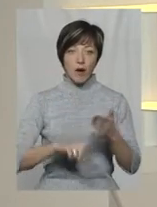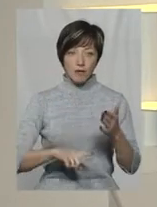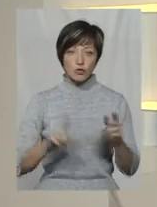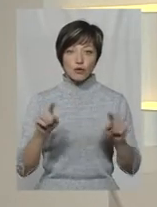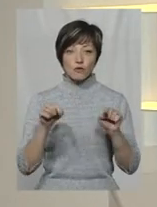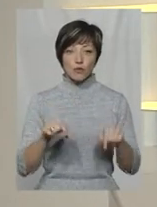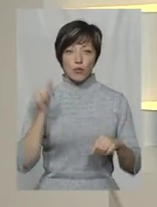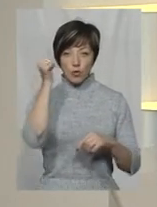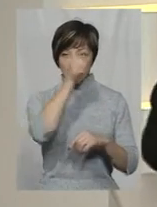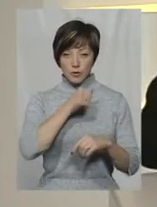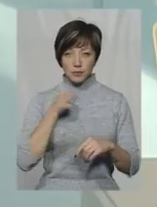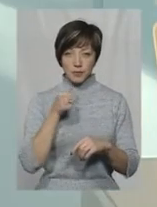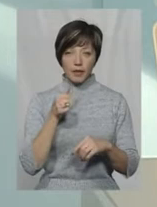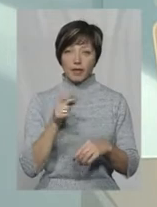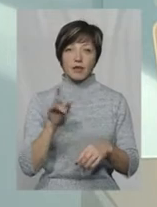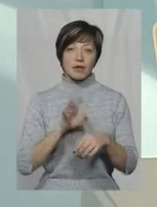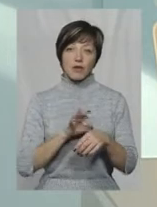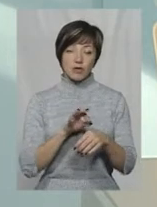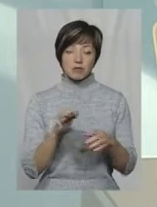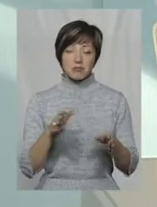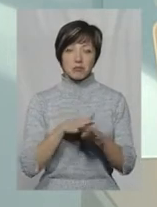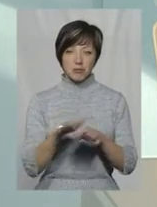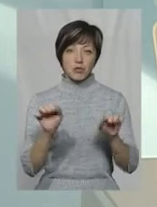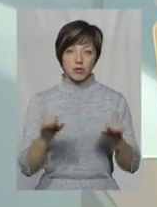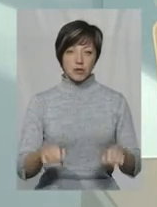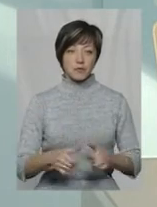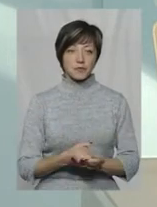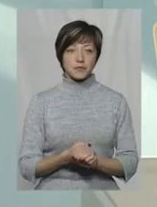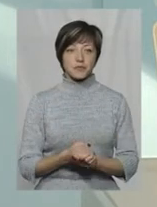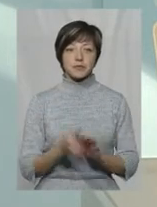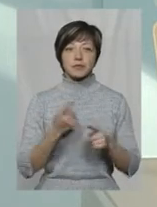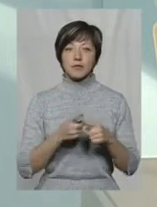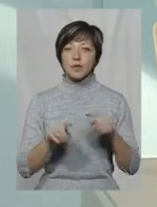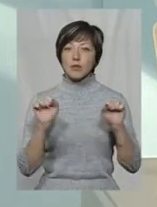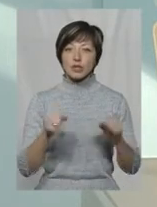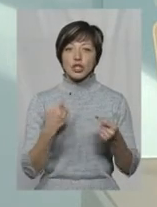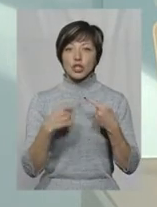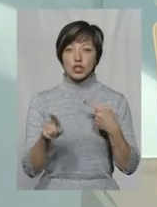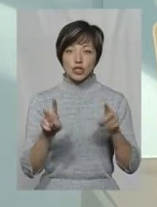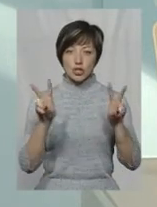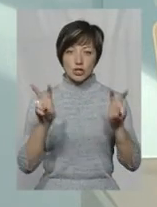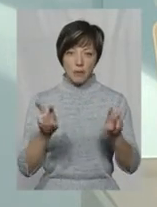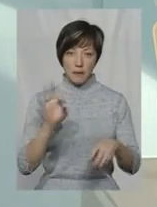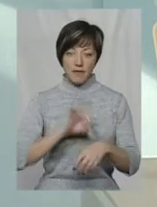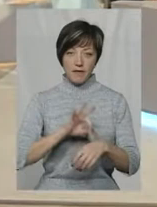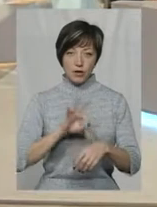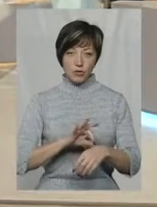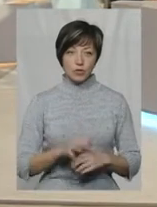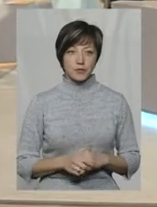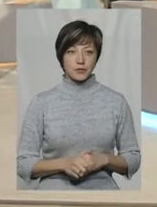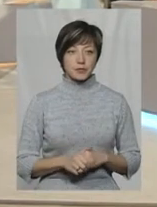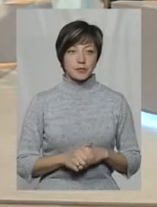що в цьому році вона не захворіє. Цілком вірно. Бо це може бути другий зовсім штам. От